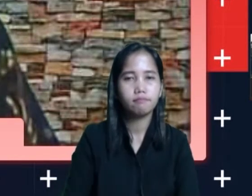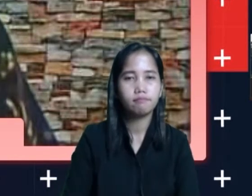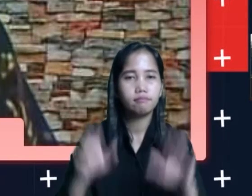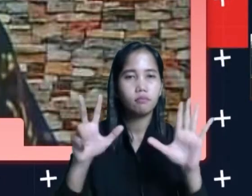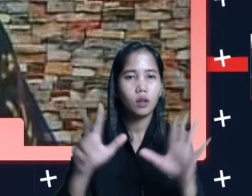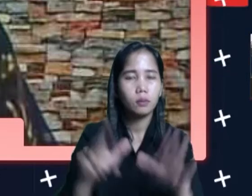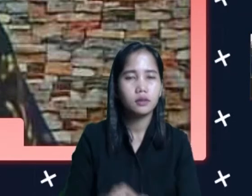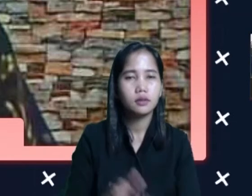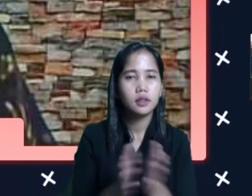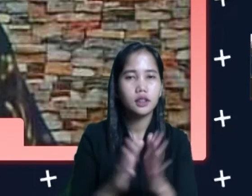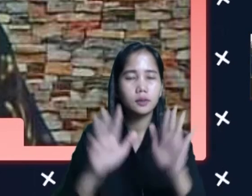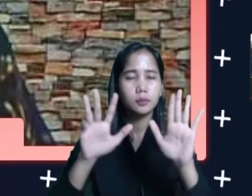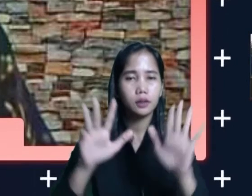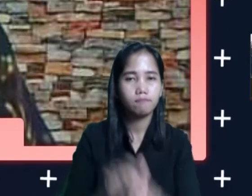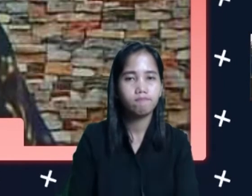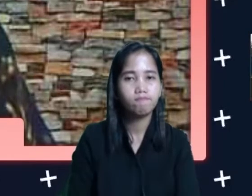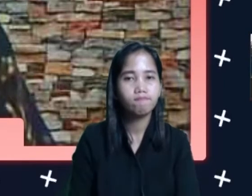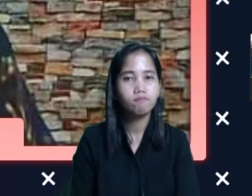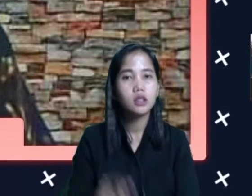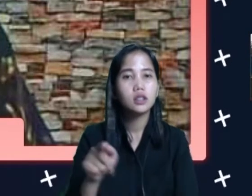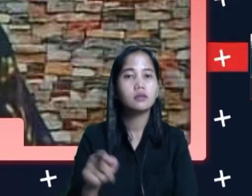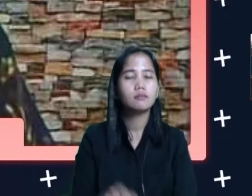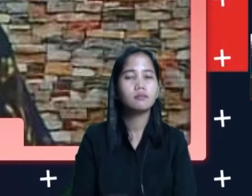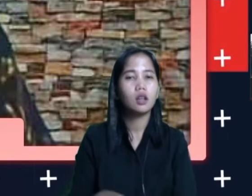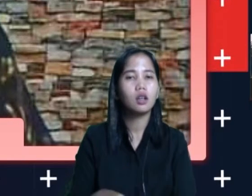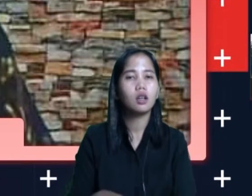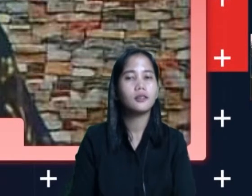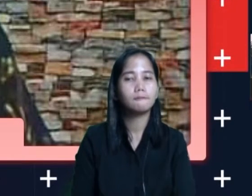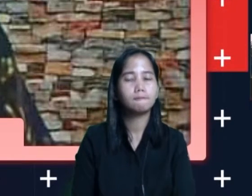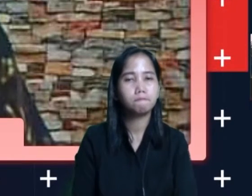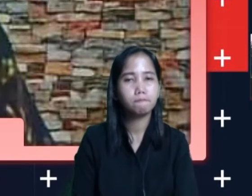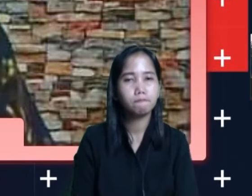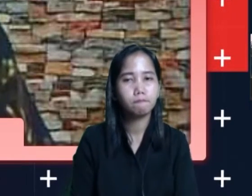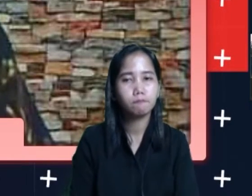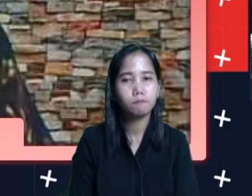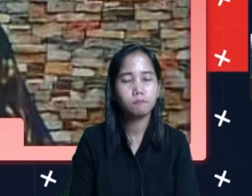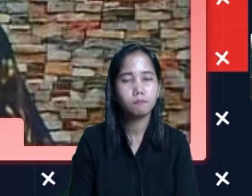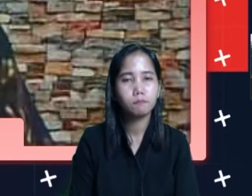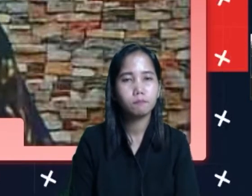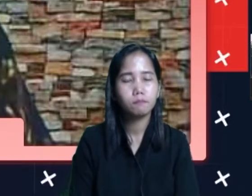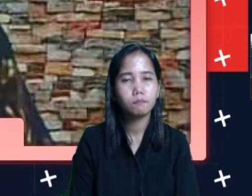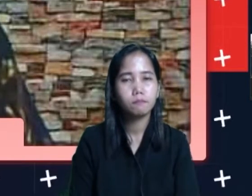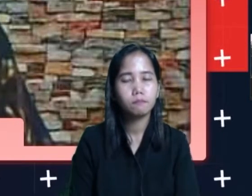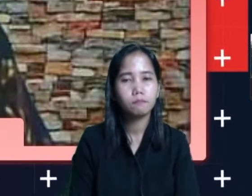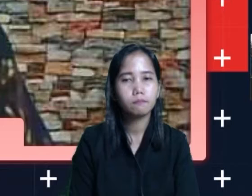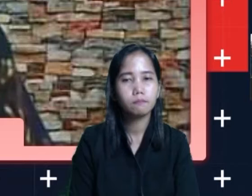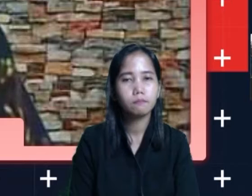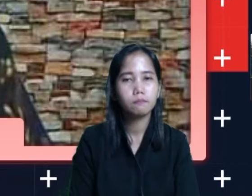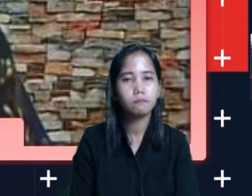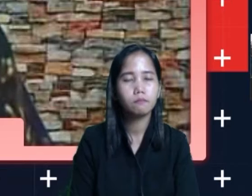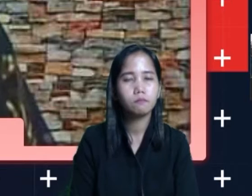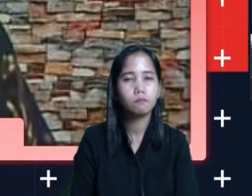Oke, pendeta. Sebab karena kasih karunia, kamu diselamatkan oleh iman, itu bukan hasil usahamu, tetapi pemberian